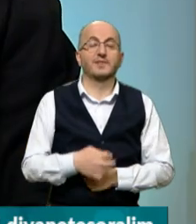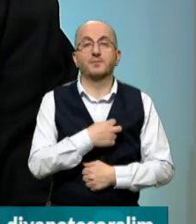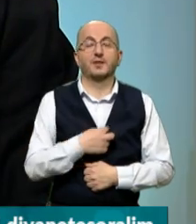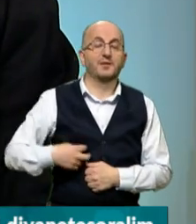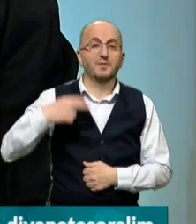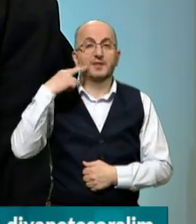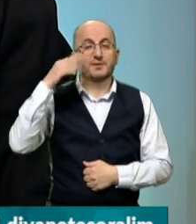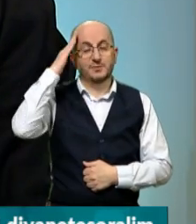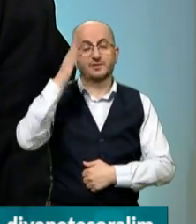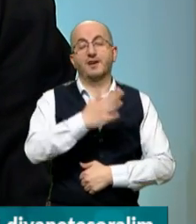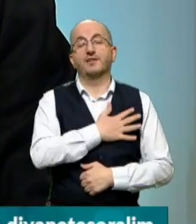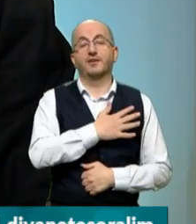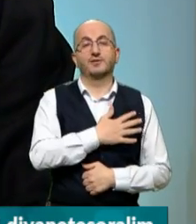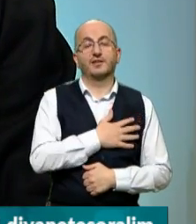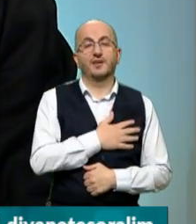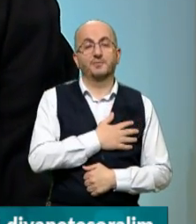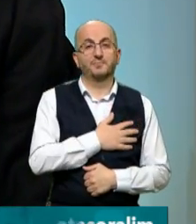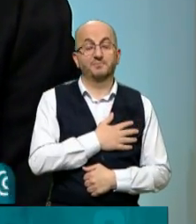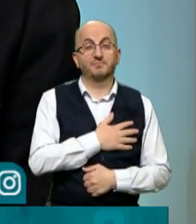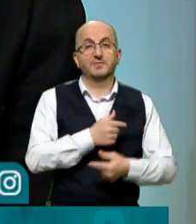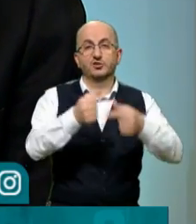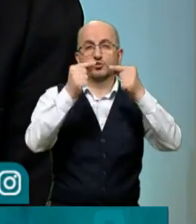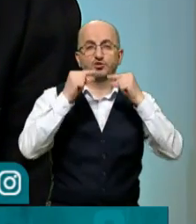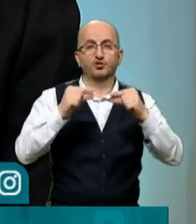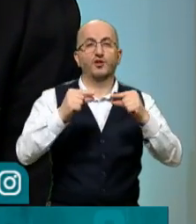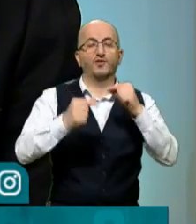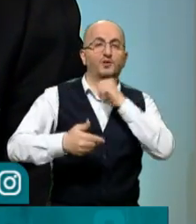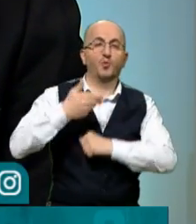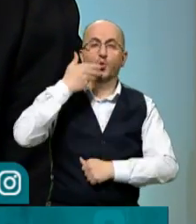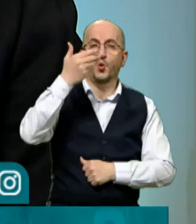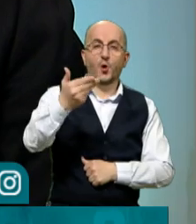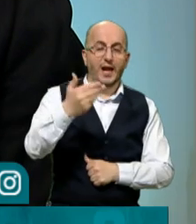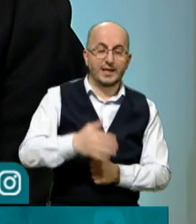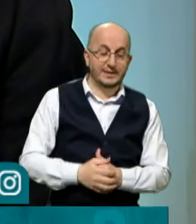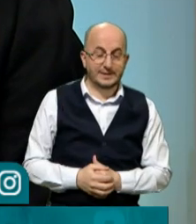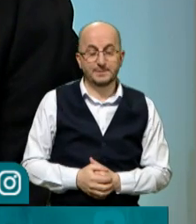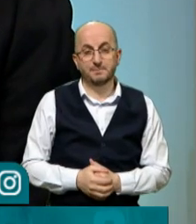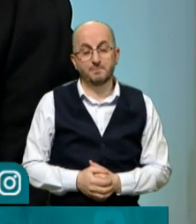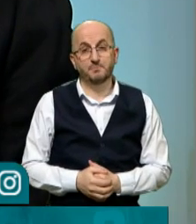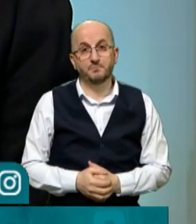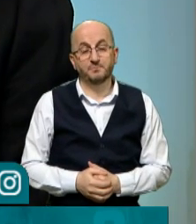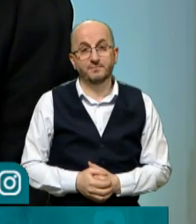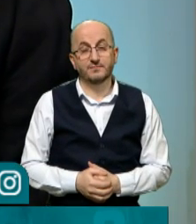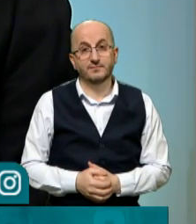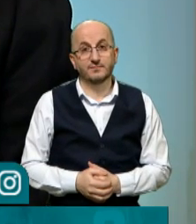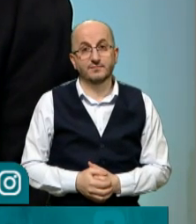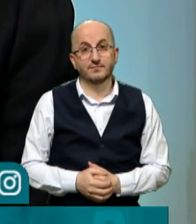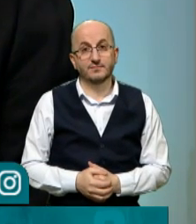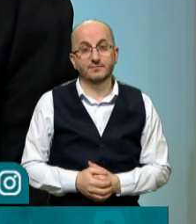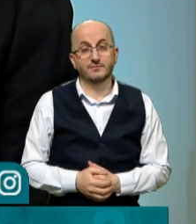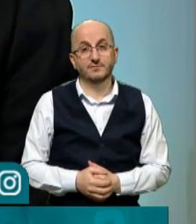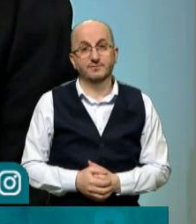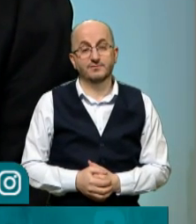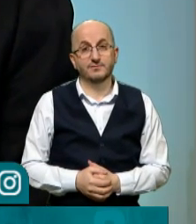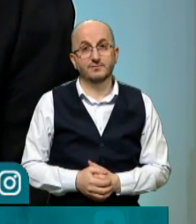Peygamber aleyhissalatü vesselam Efendimiz bir hadisi şeriflerinde buyururlar ki men halefe ala yeminin fera'a gayraha